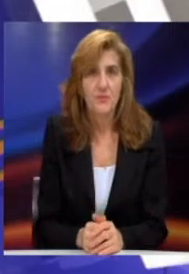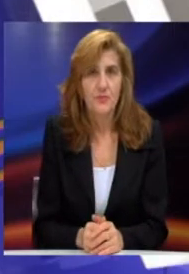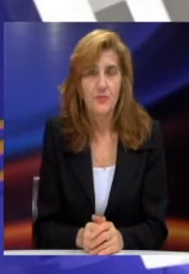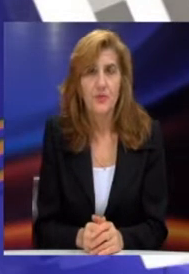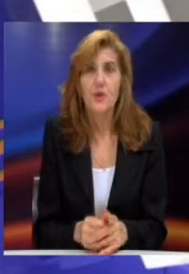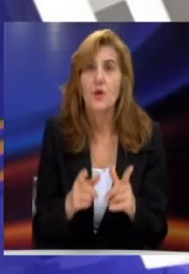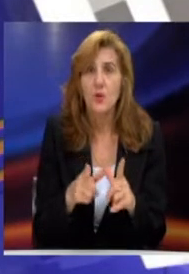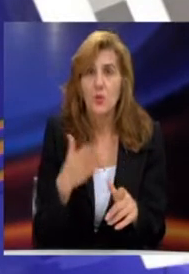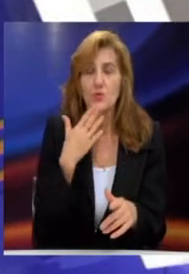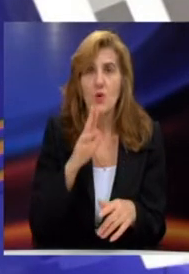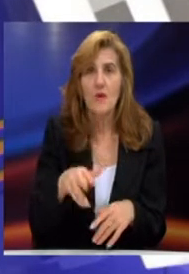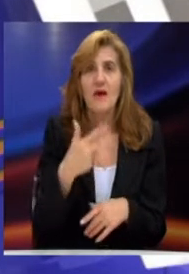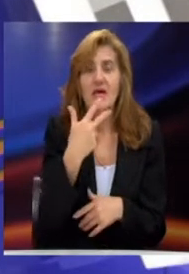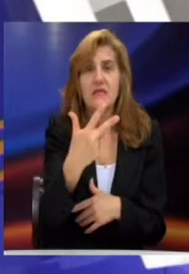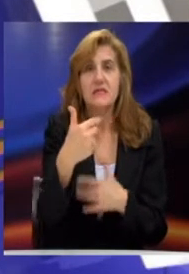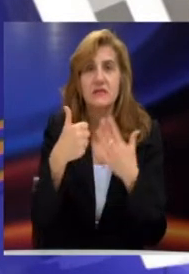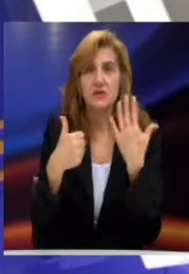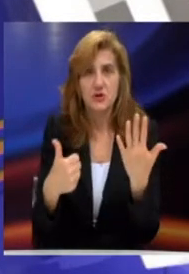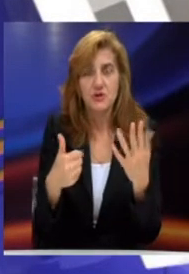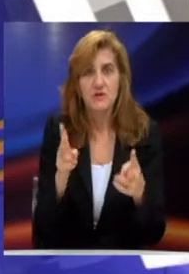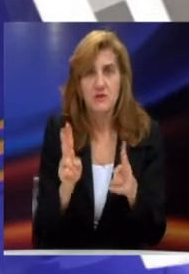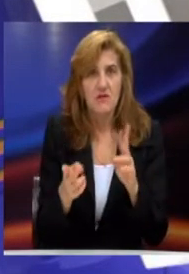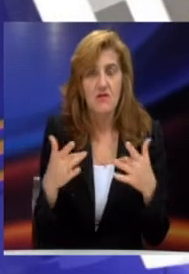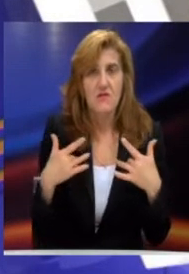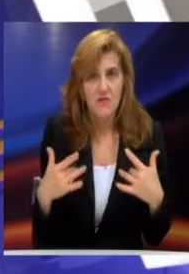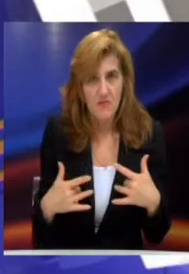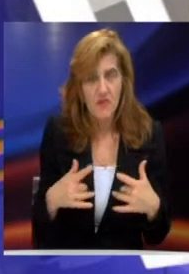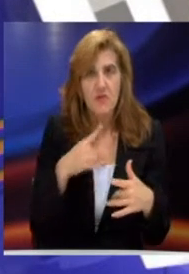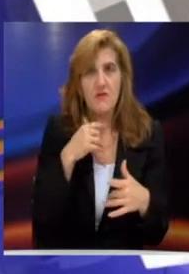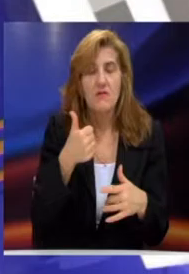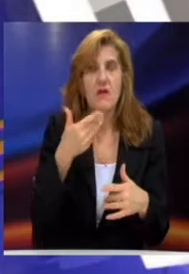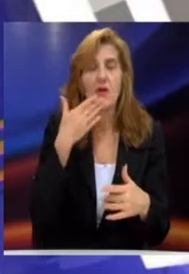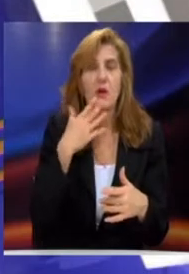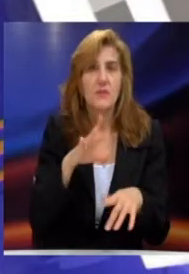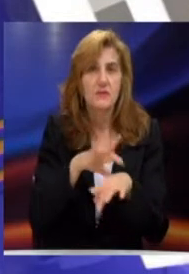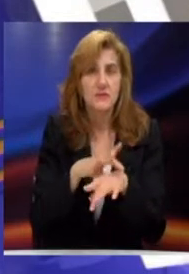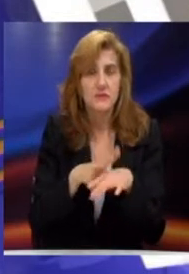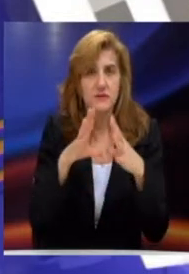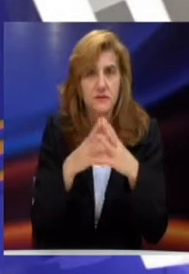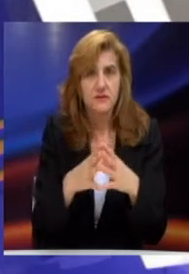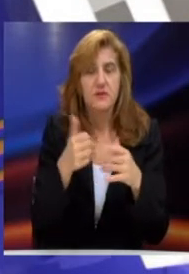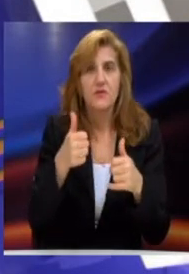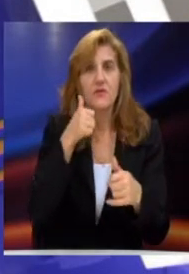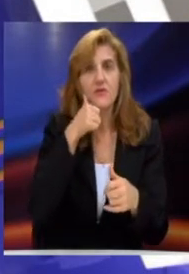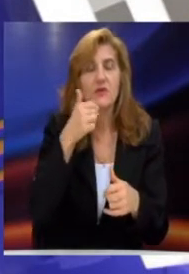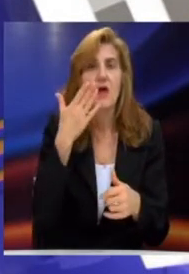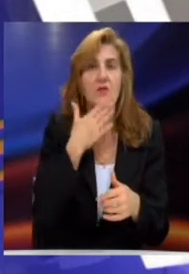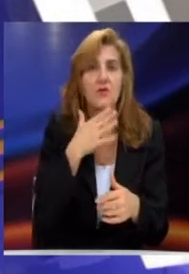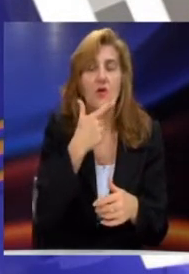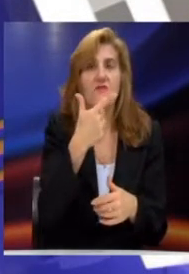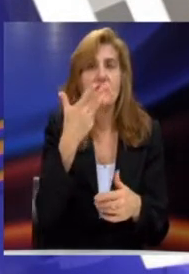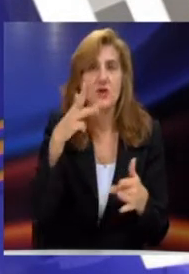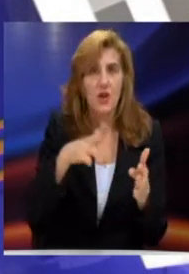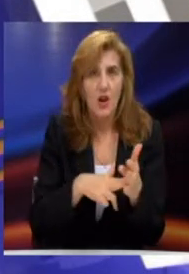jeziku. U školi ima 36 nastavnika i 18 učitelja i jedan pedagog i psiholog. Dan škola obeležava se